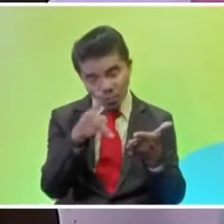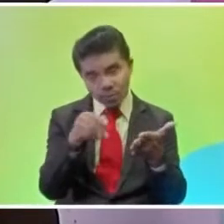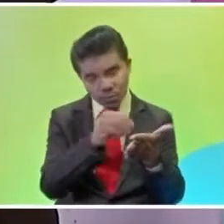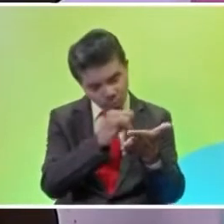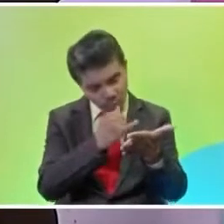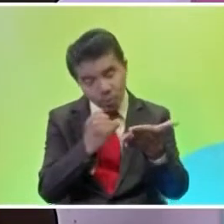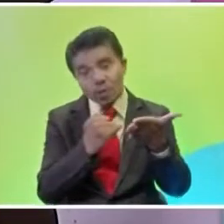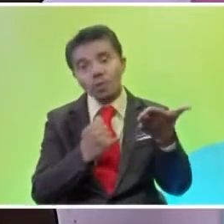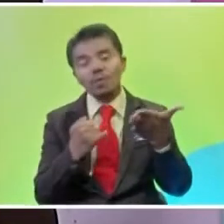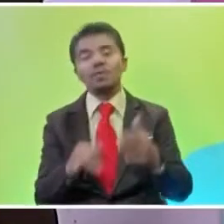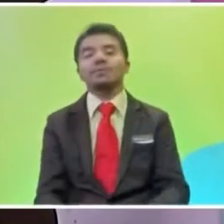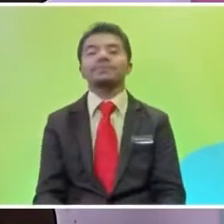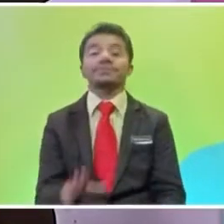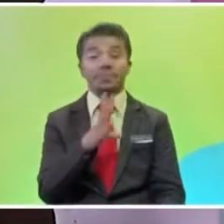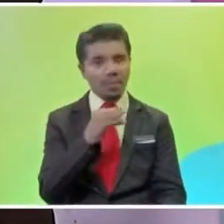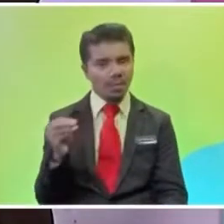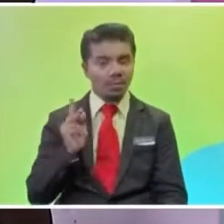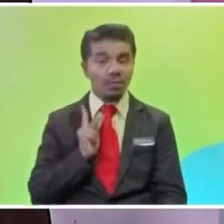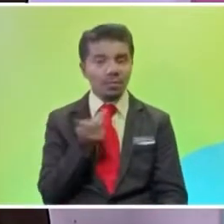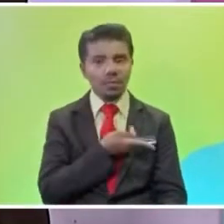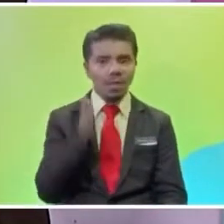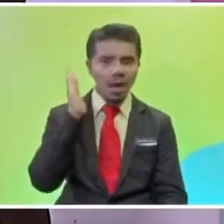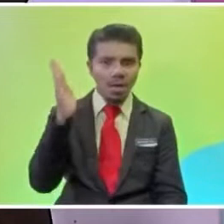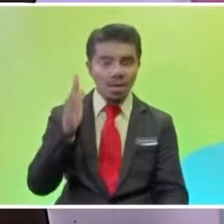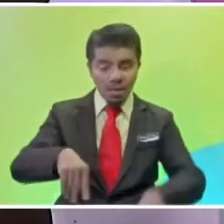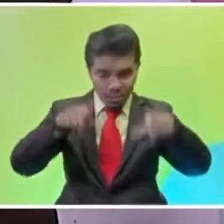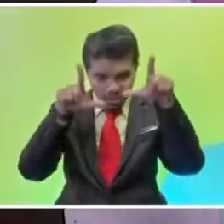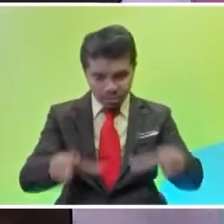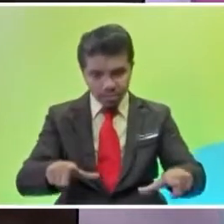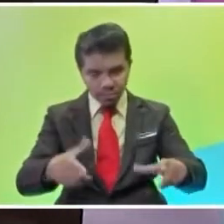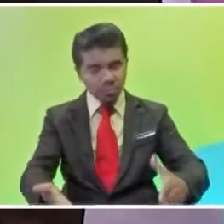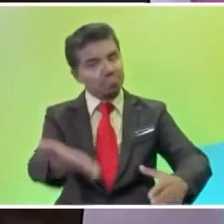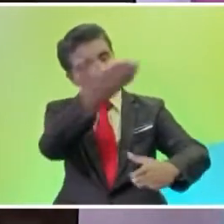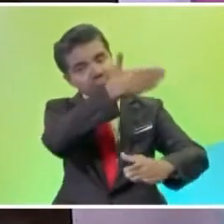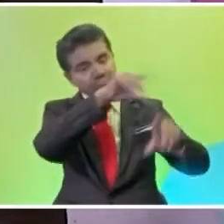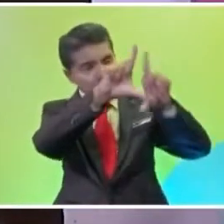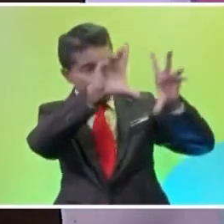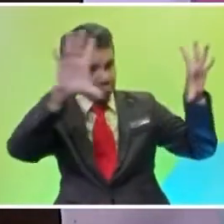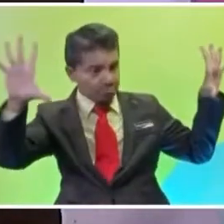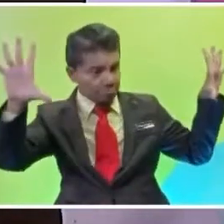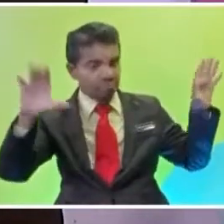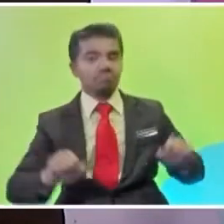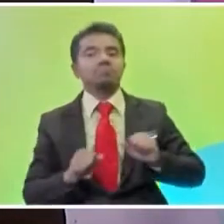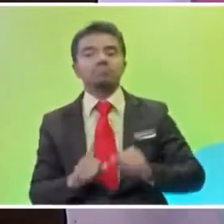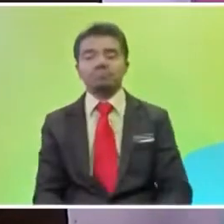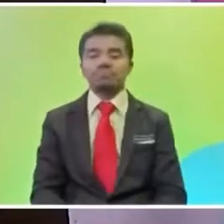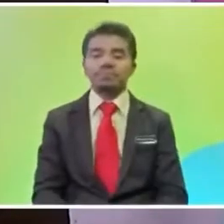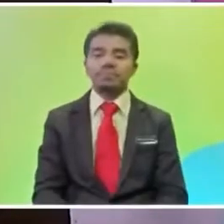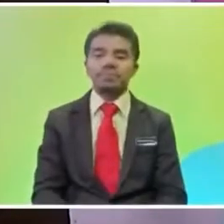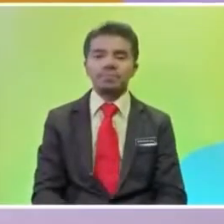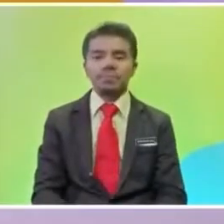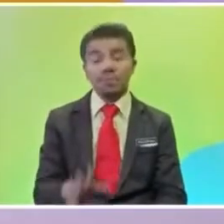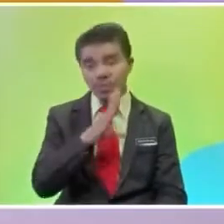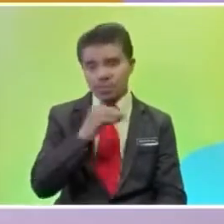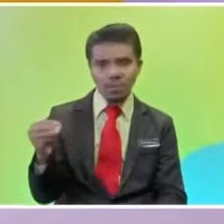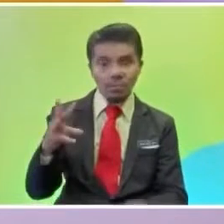boleh paparkan boleh pamer kan di bagian sudut hasil keju murid jadi apabila ia jadi pamerkan murid-murid